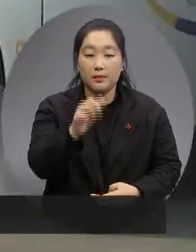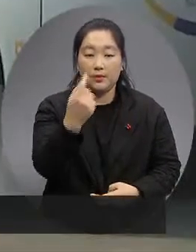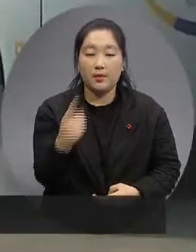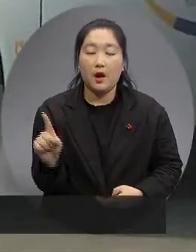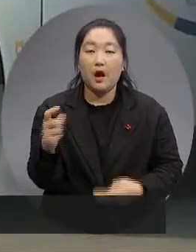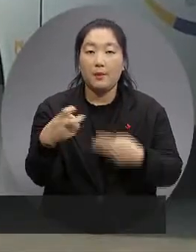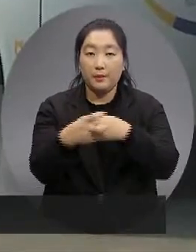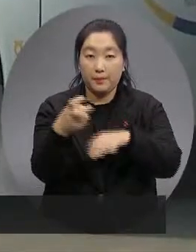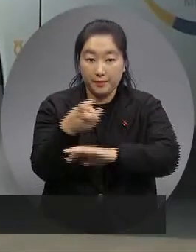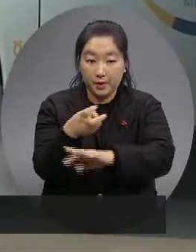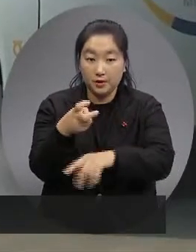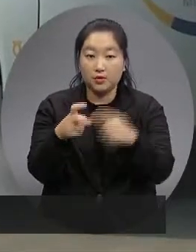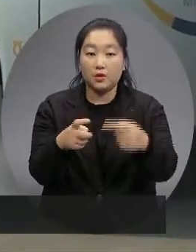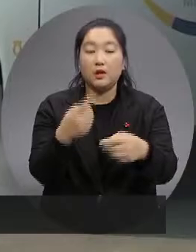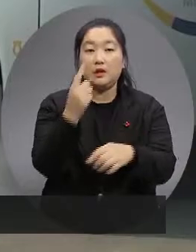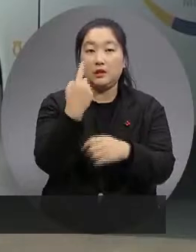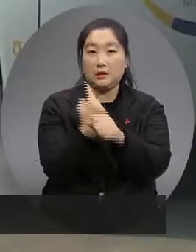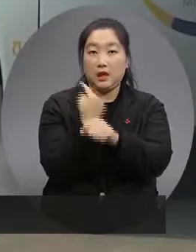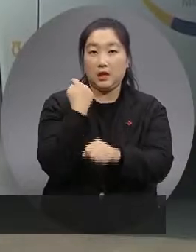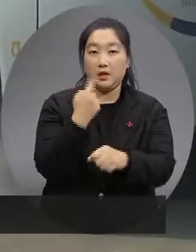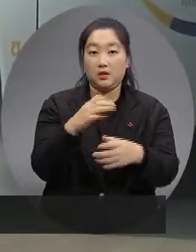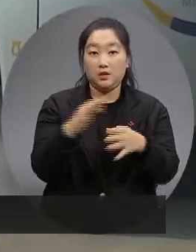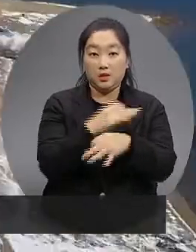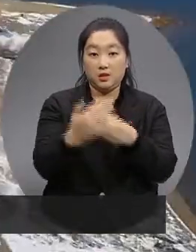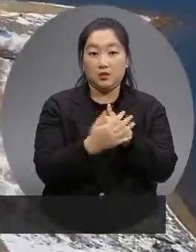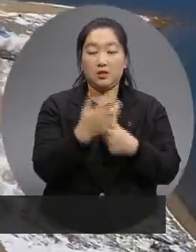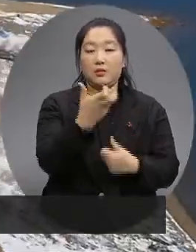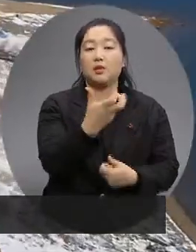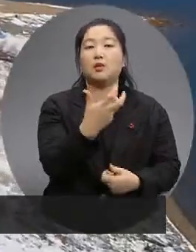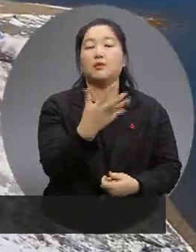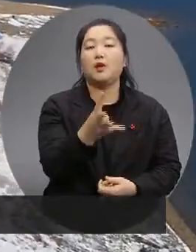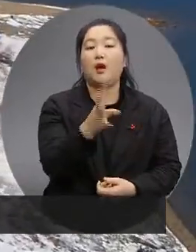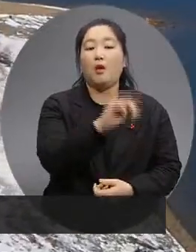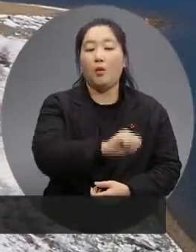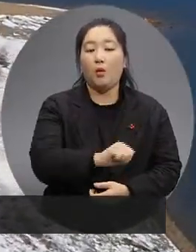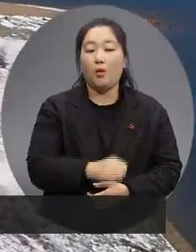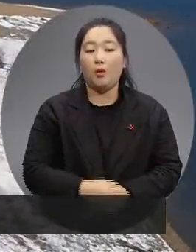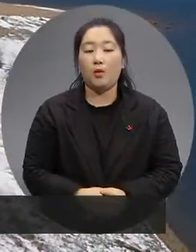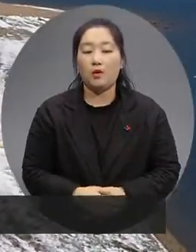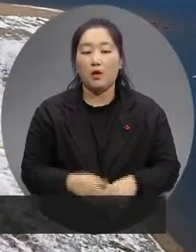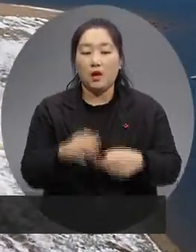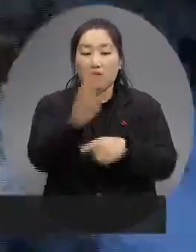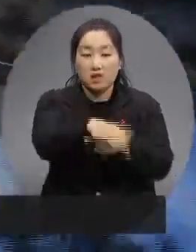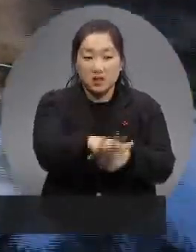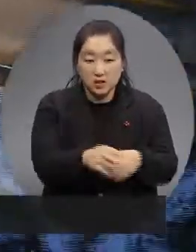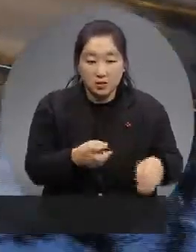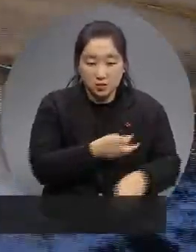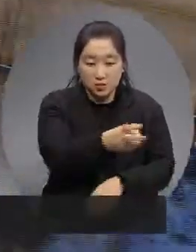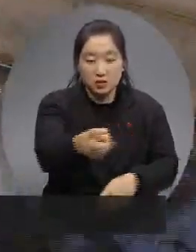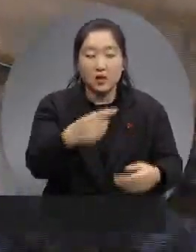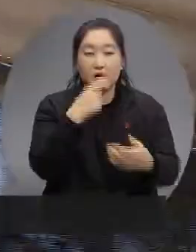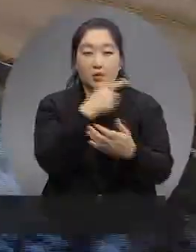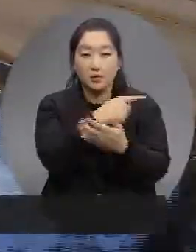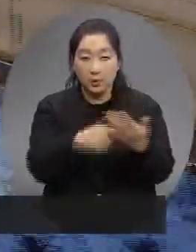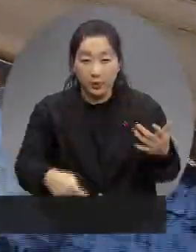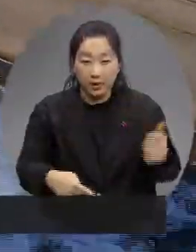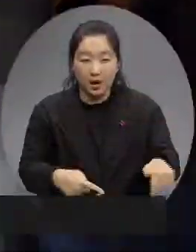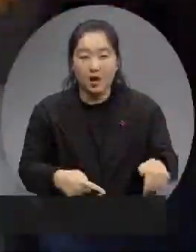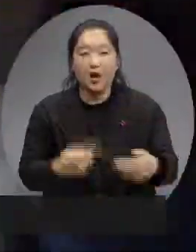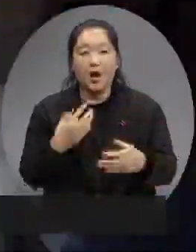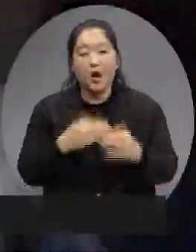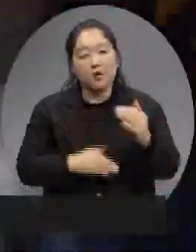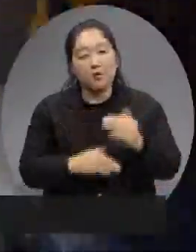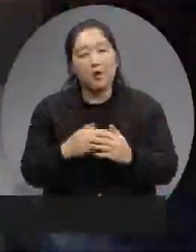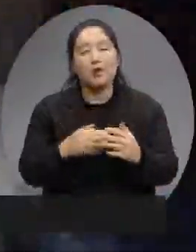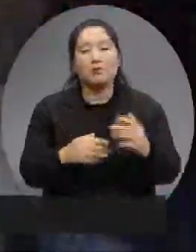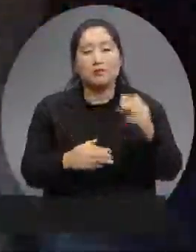지난해 충주시로부터 받은 재정 지원은 84억 원. 벽지 노선을 운영하며 발생한 손실, 즉 적자를 메우는 데